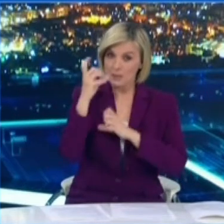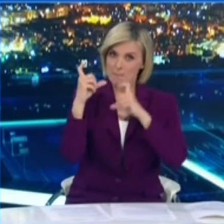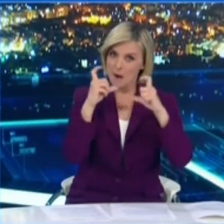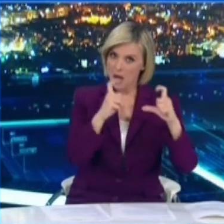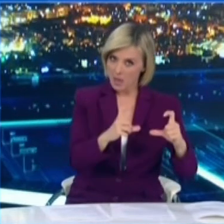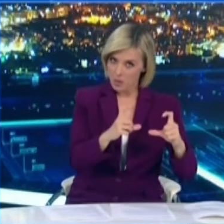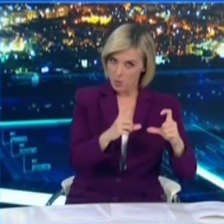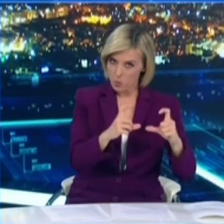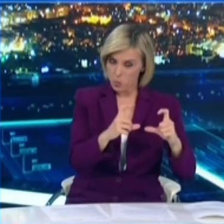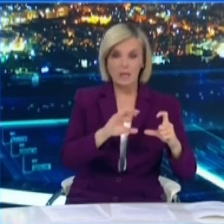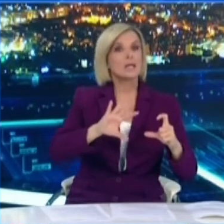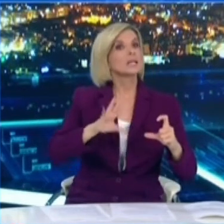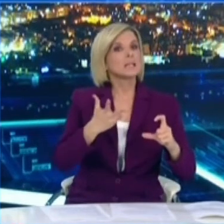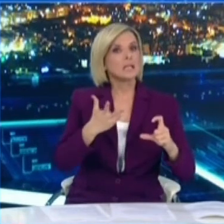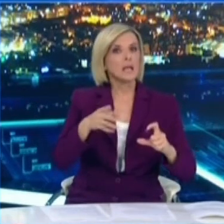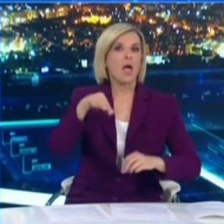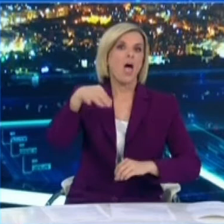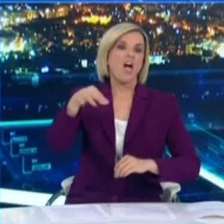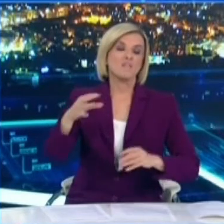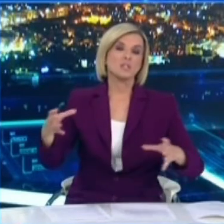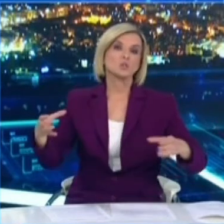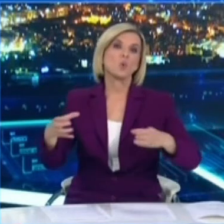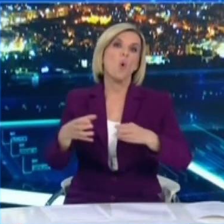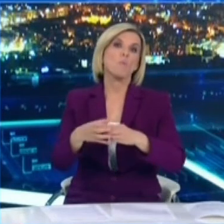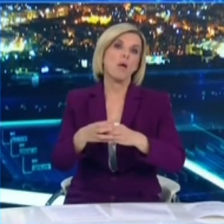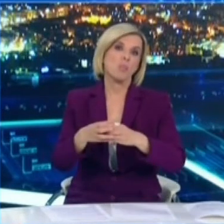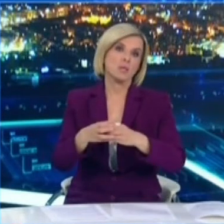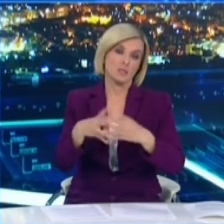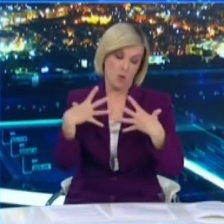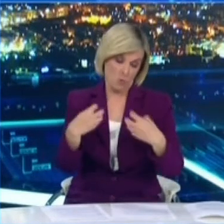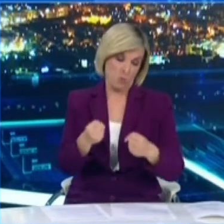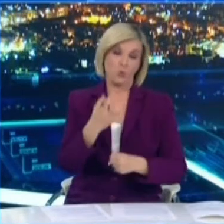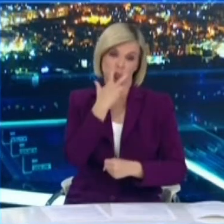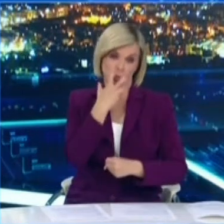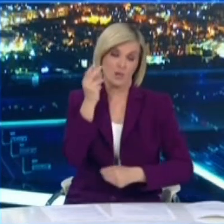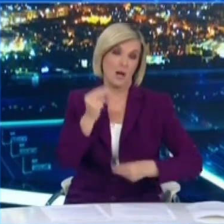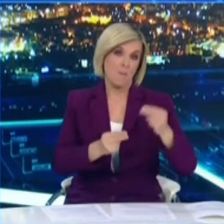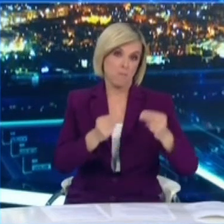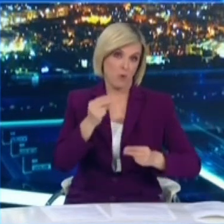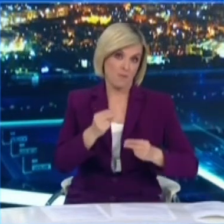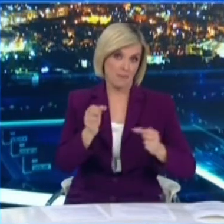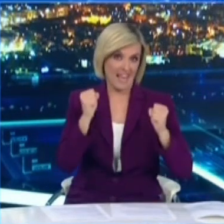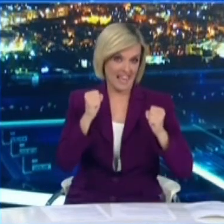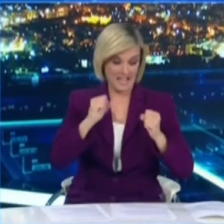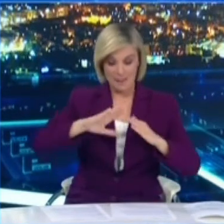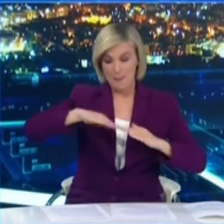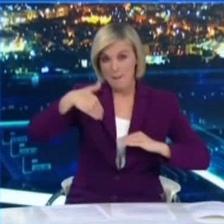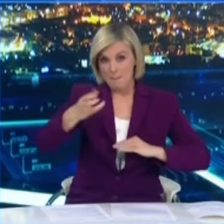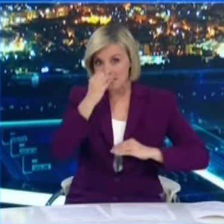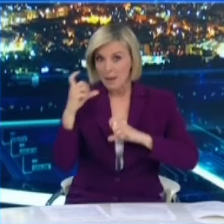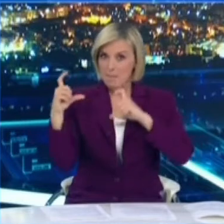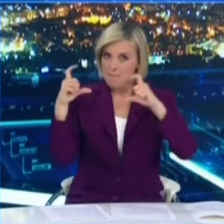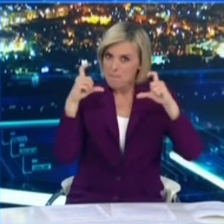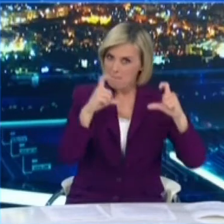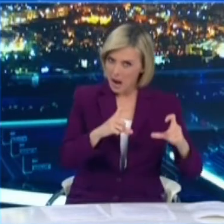με τα νοσήματα αυξημένου κινδύνου, τα οποία ευελπιστούμε ότι θα έχουμε ολοκληρώσει εντός του Μαΐου. Ακολούθως θα ξεκινήσουμε